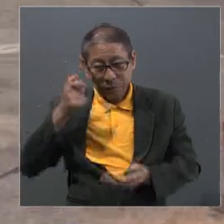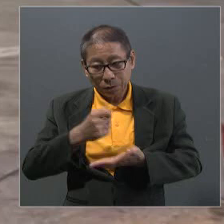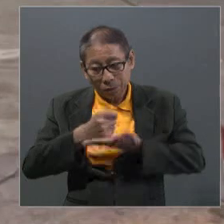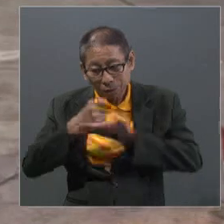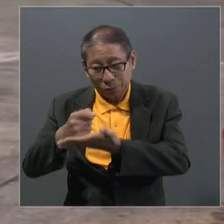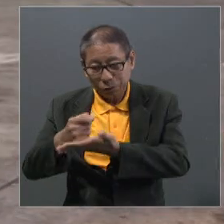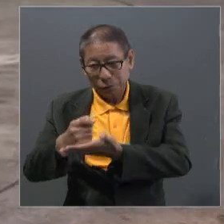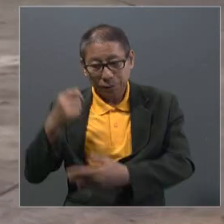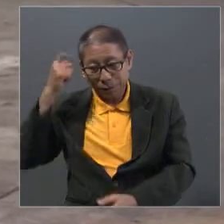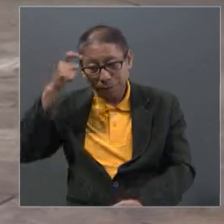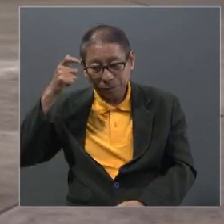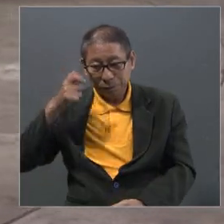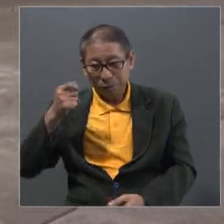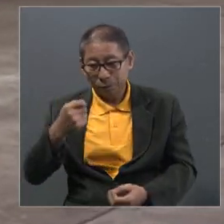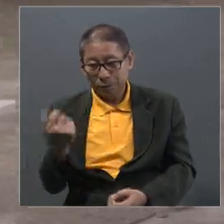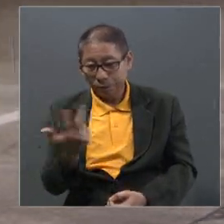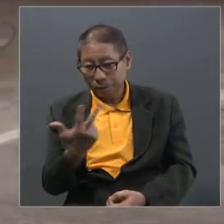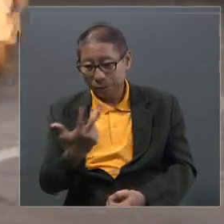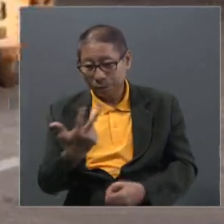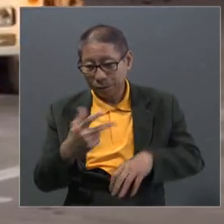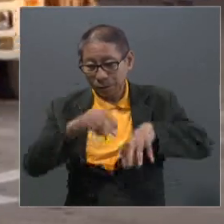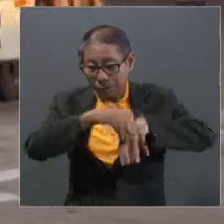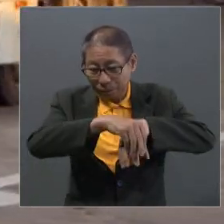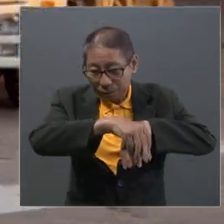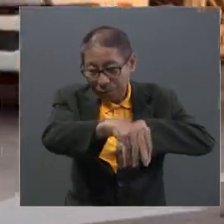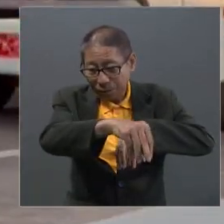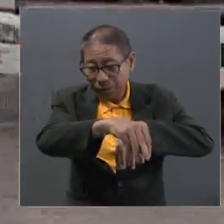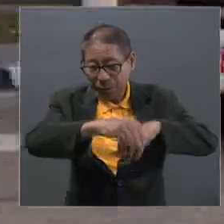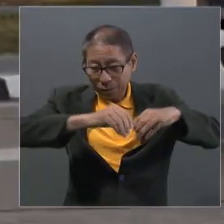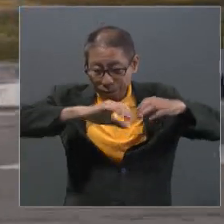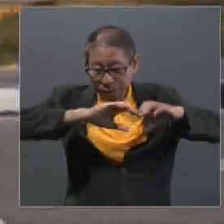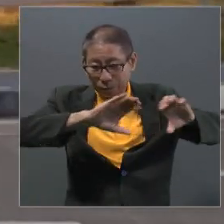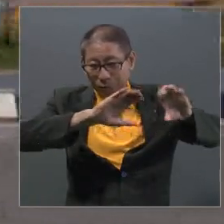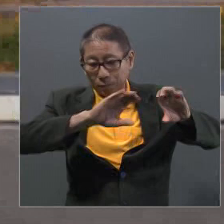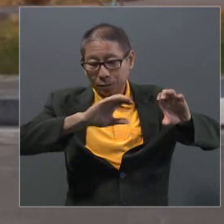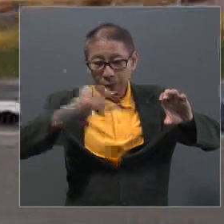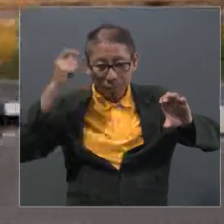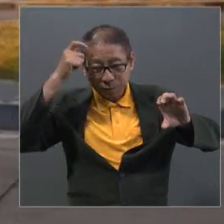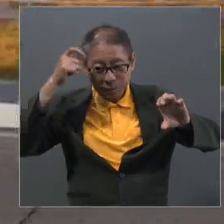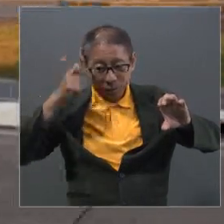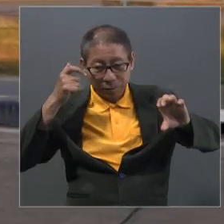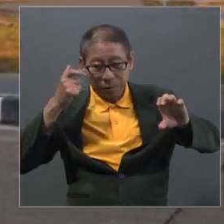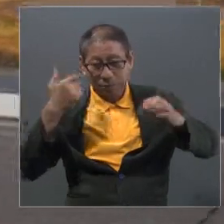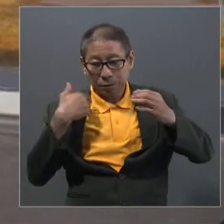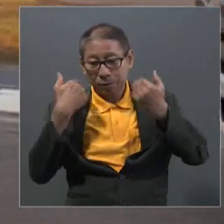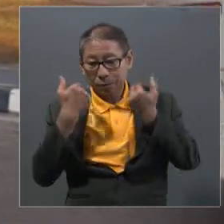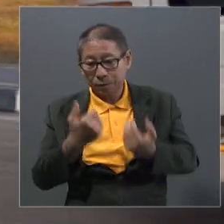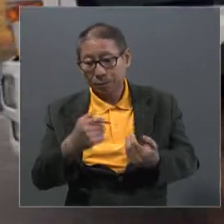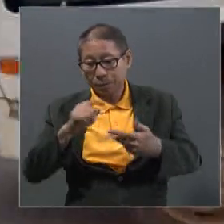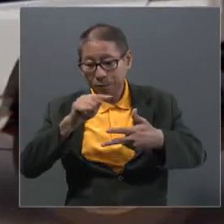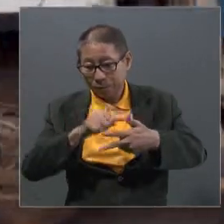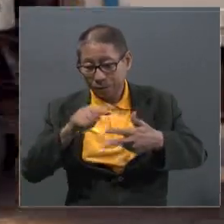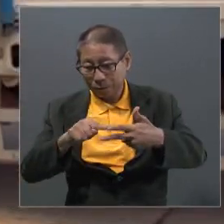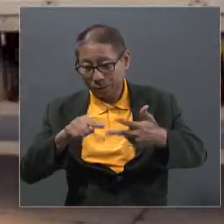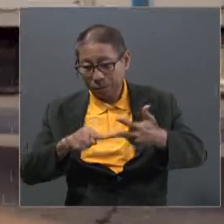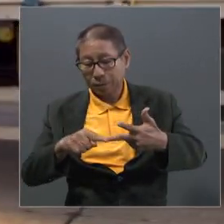เนี่ยเข้าไปยังเมียนมาร์ใน 3พื้นที่ด้วยกันก็คือที่รัฐกะเหรี่ยงครับประกอบไปด้วยบ้านนาบูบ้านตาัญญาและ